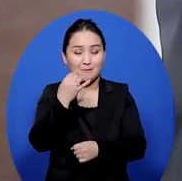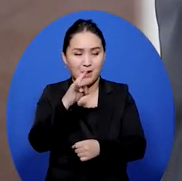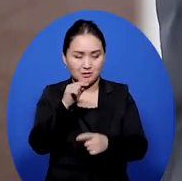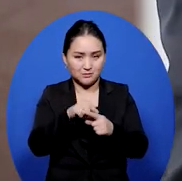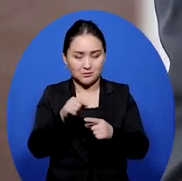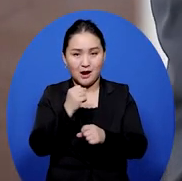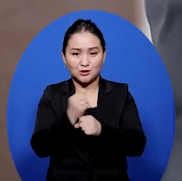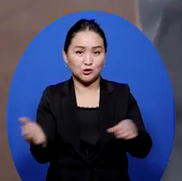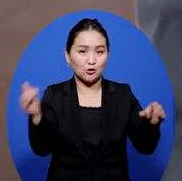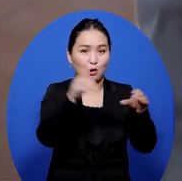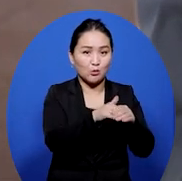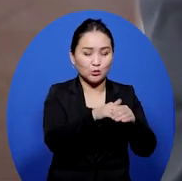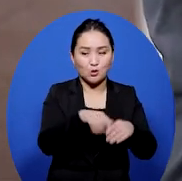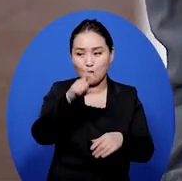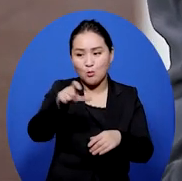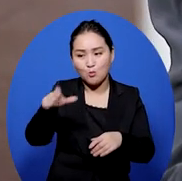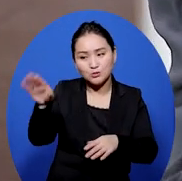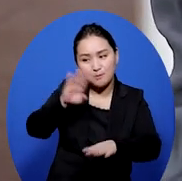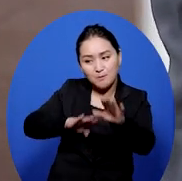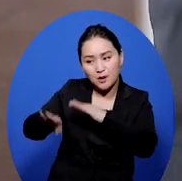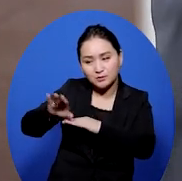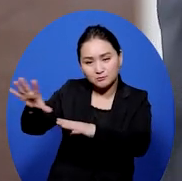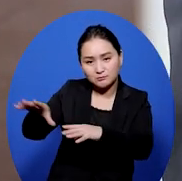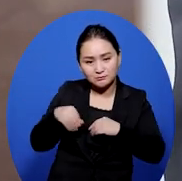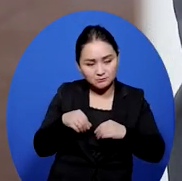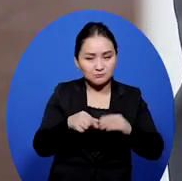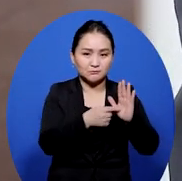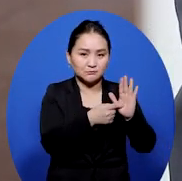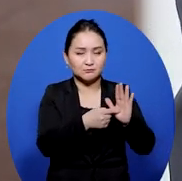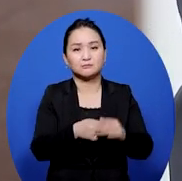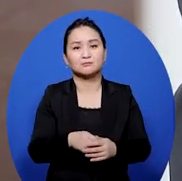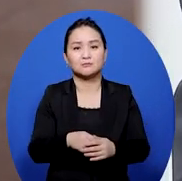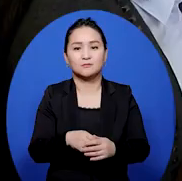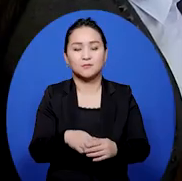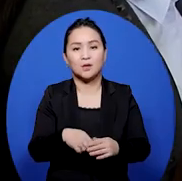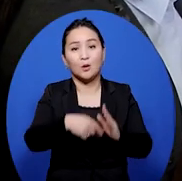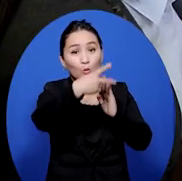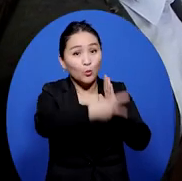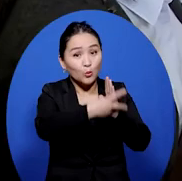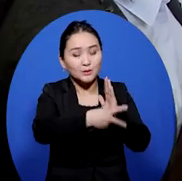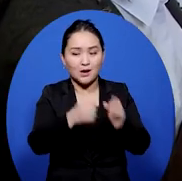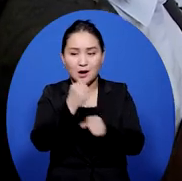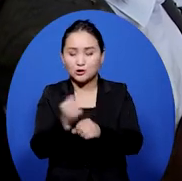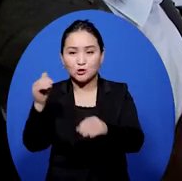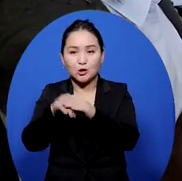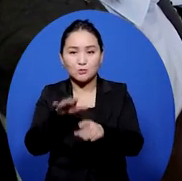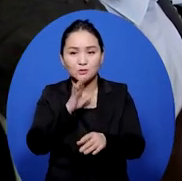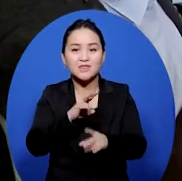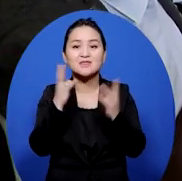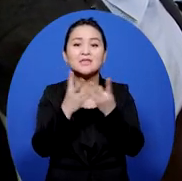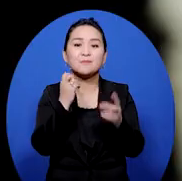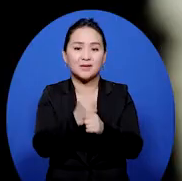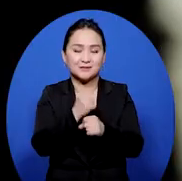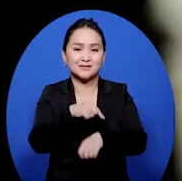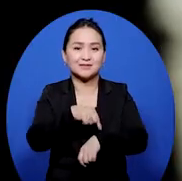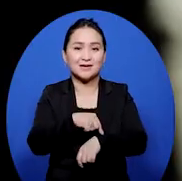байртай болох, ажил зуучлах, тэр хүмүүсийн одоо нөхцөл байдлыг үзэх, үнэлэх энэ талынх нь ажил орлоготой болох тал дээр нөгөө нийгмийн